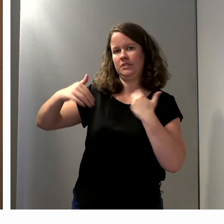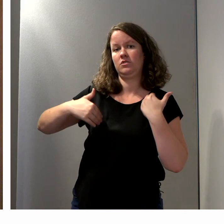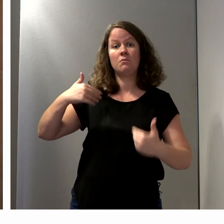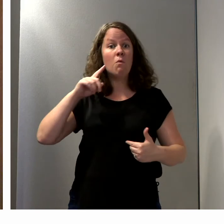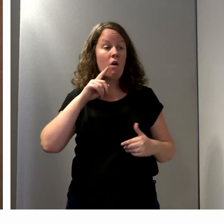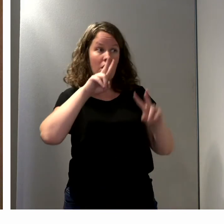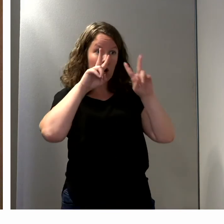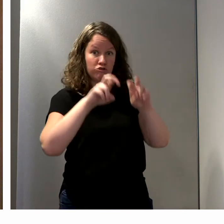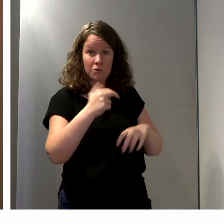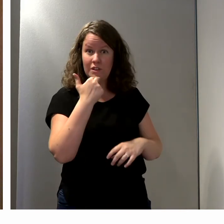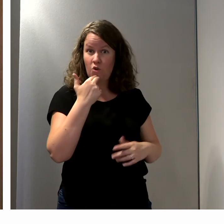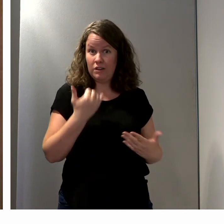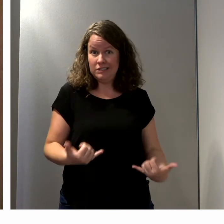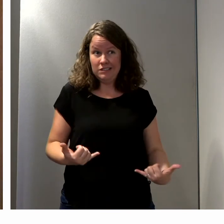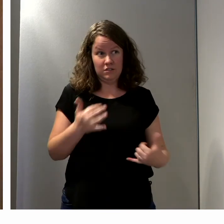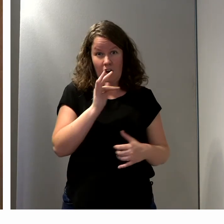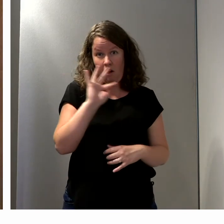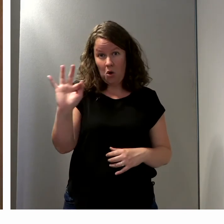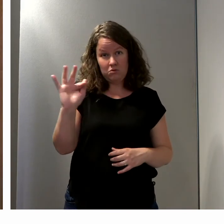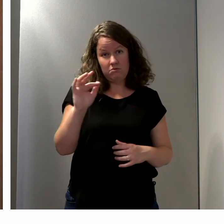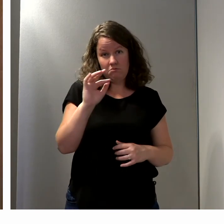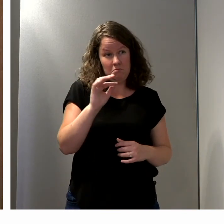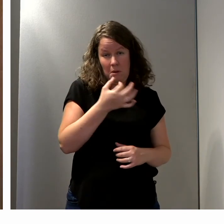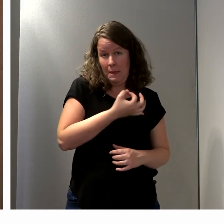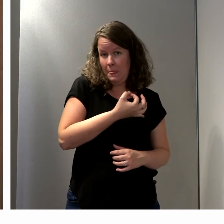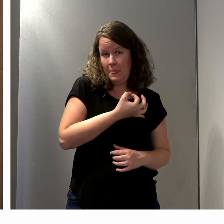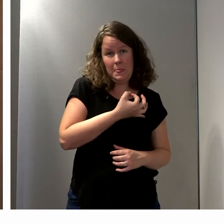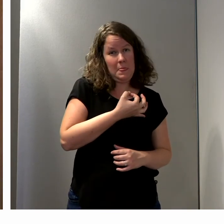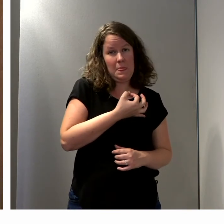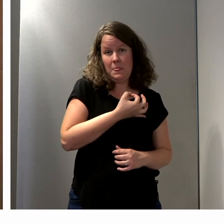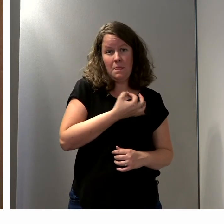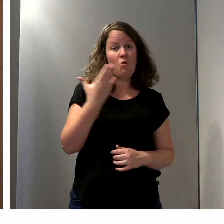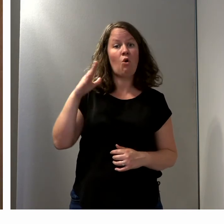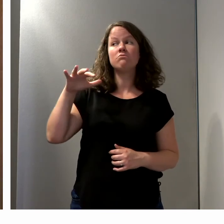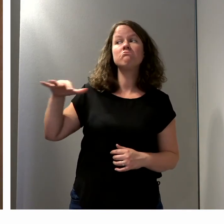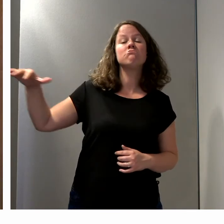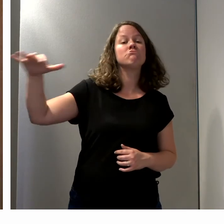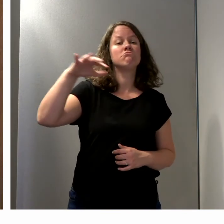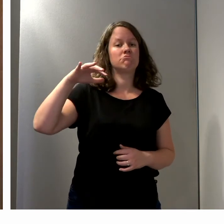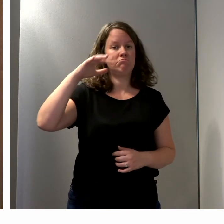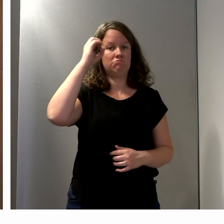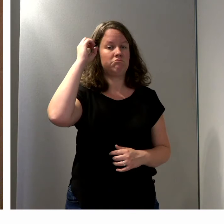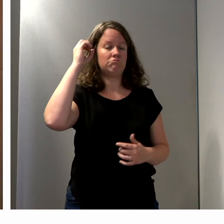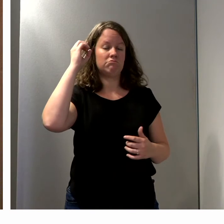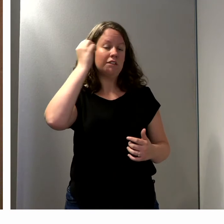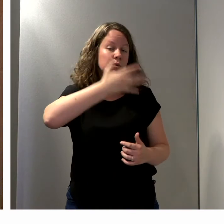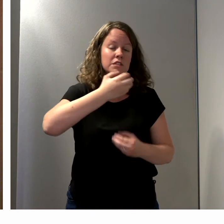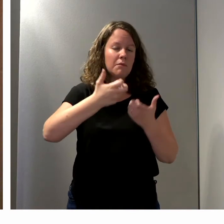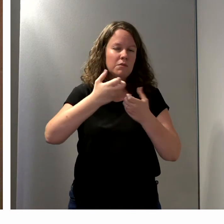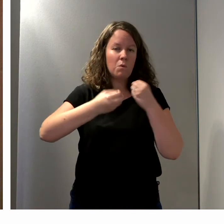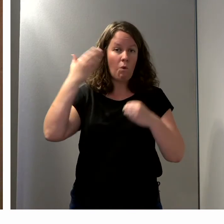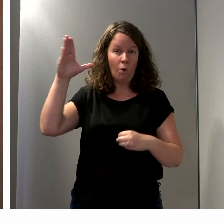sont assez petits par rapport à d'autres habitudes de développement et de conception qu'on a par ailleurs.